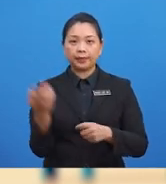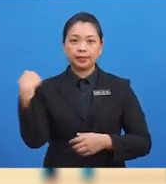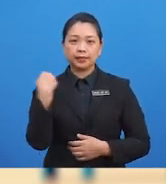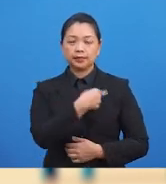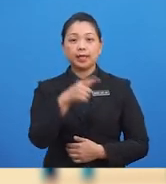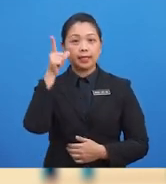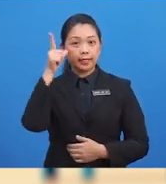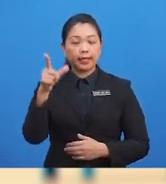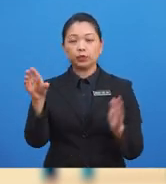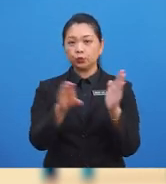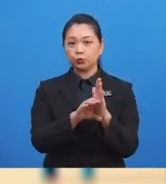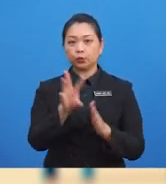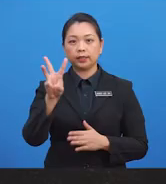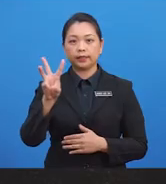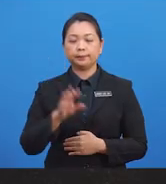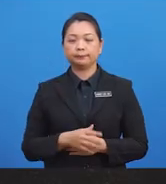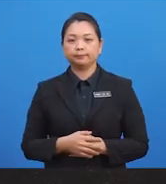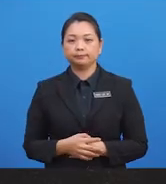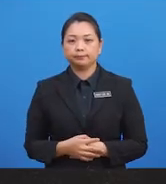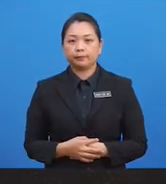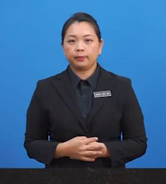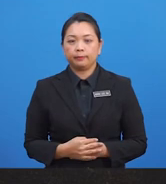lihat contoh 6.